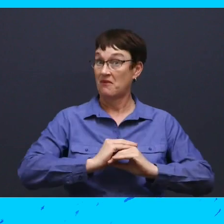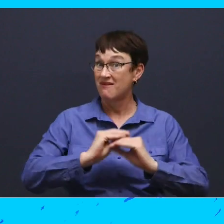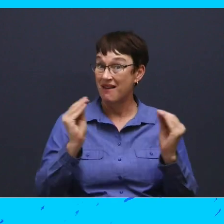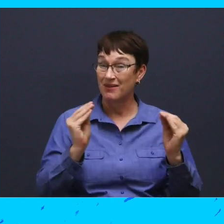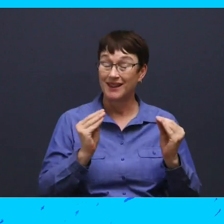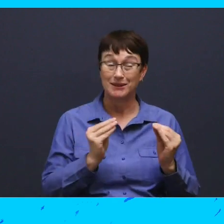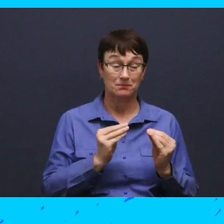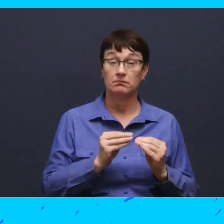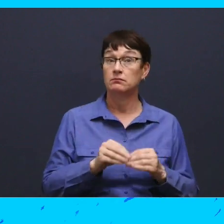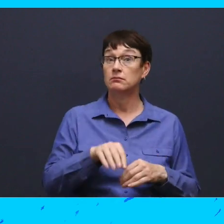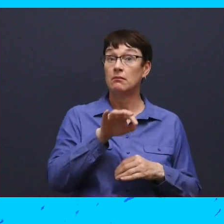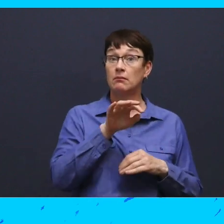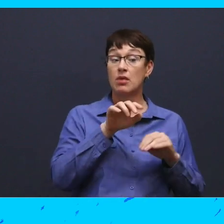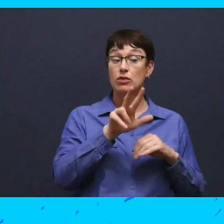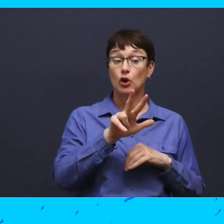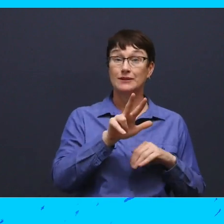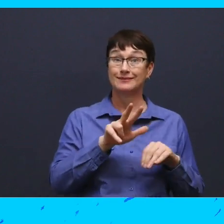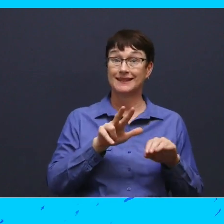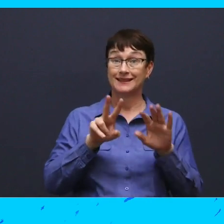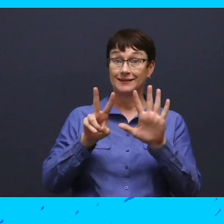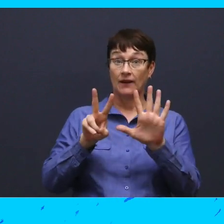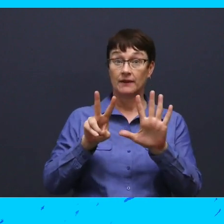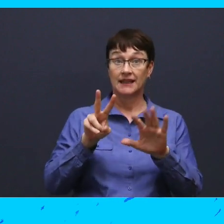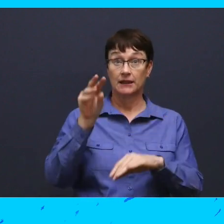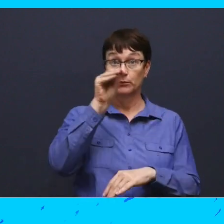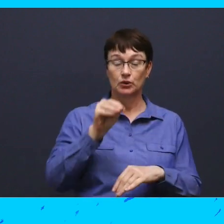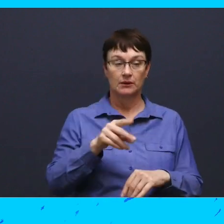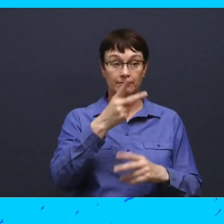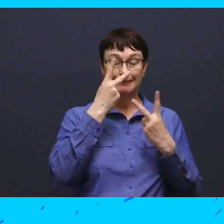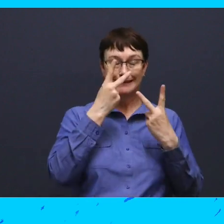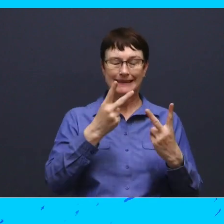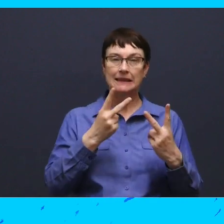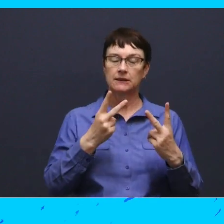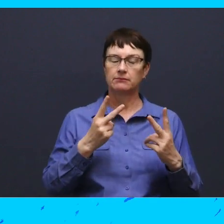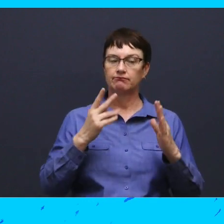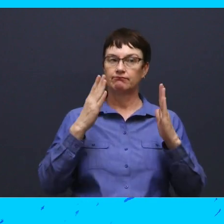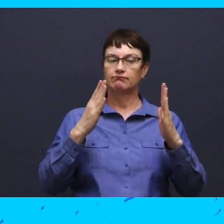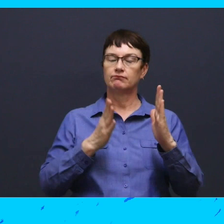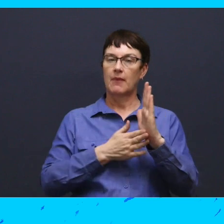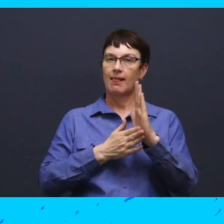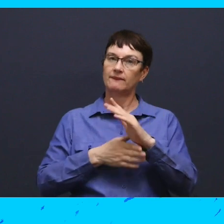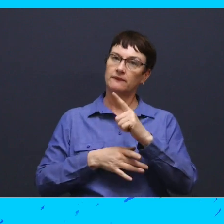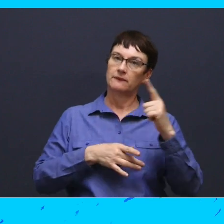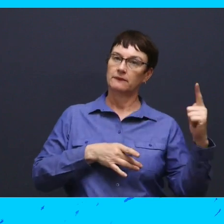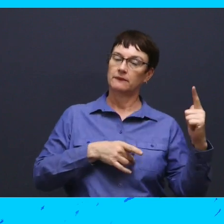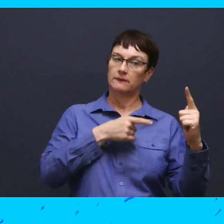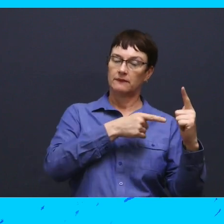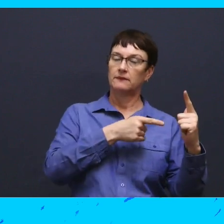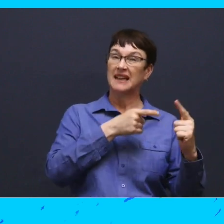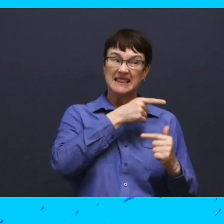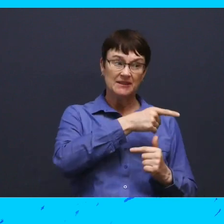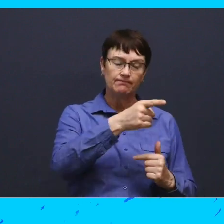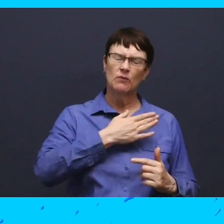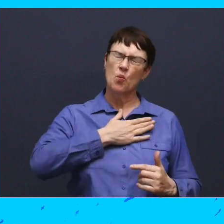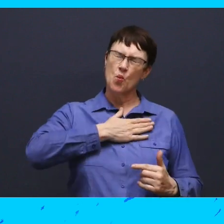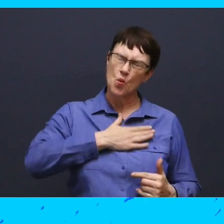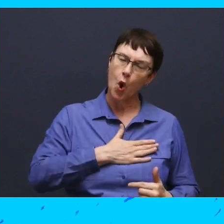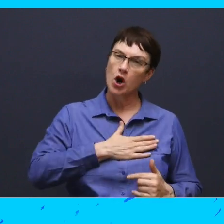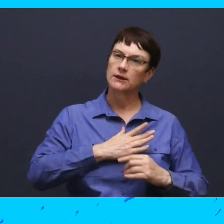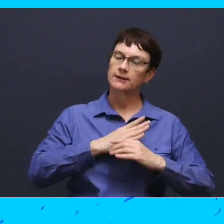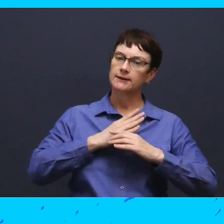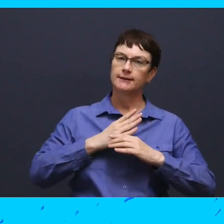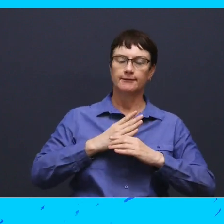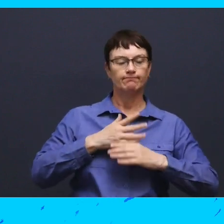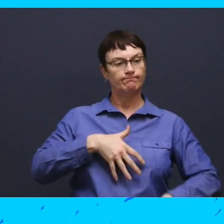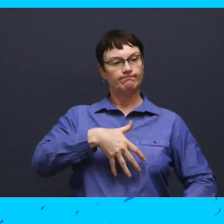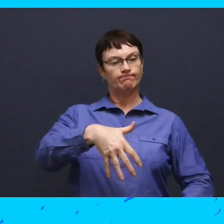les femmes avec d'autres âges. Et pourquoi nous avons donc cette inégalité d'accès aux méthodes?